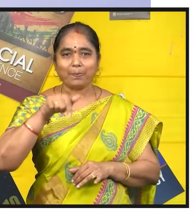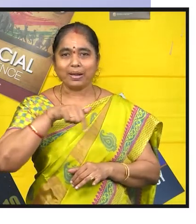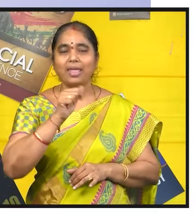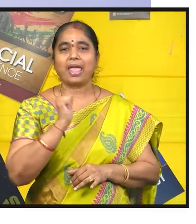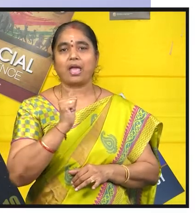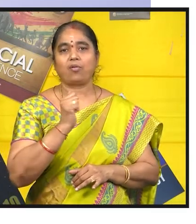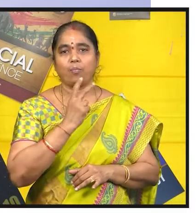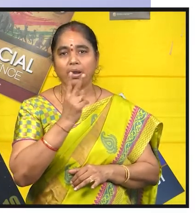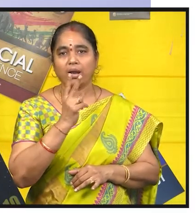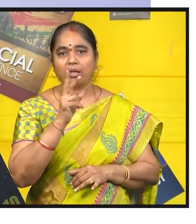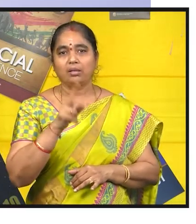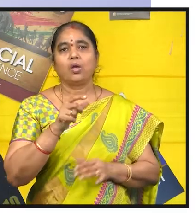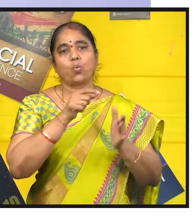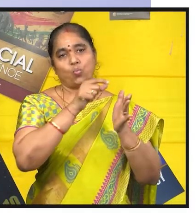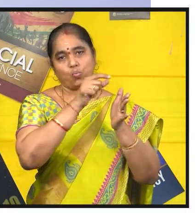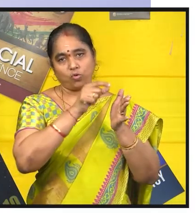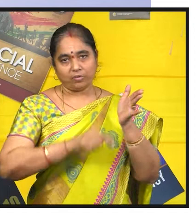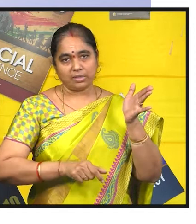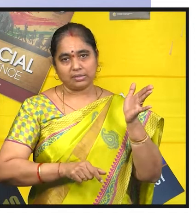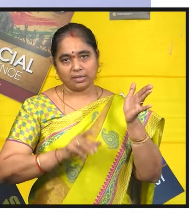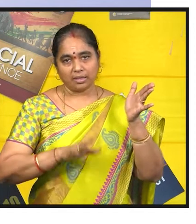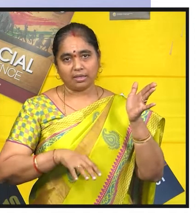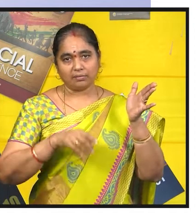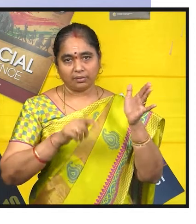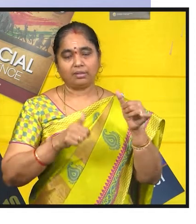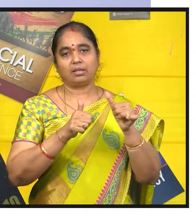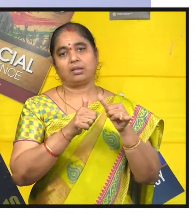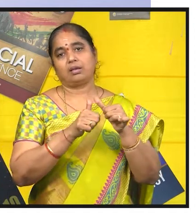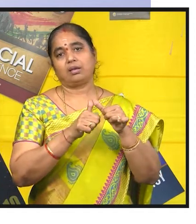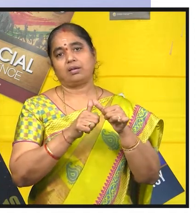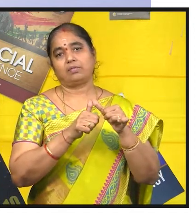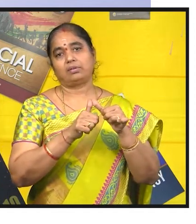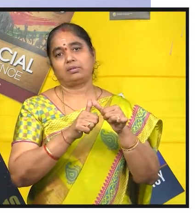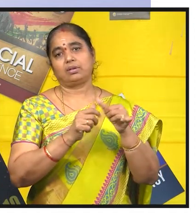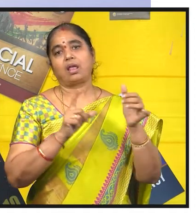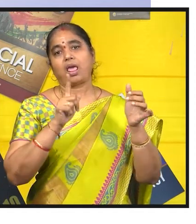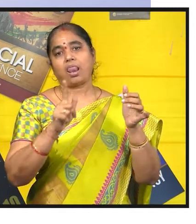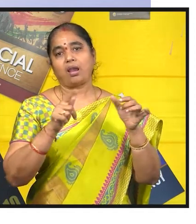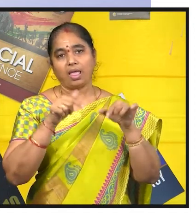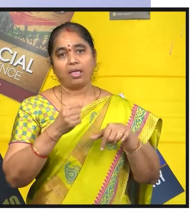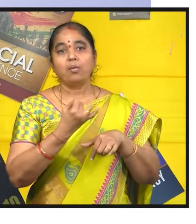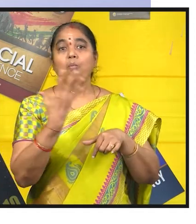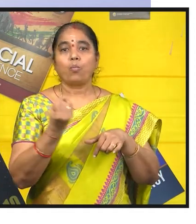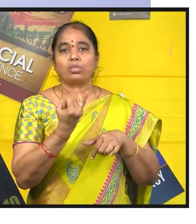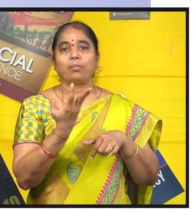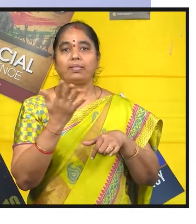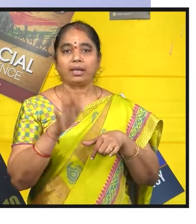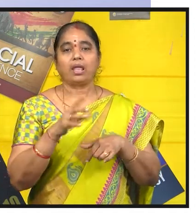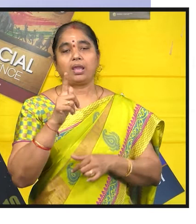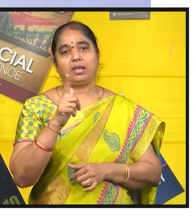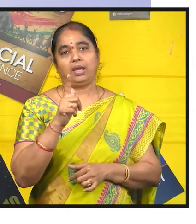நாம் பார்க்க போகிறோம். ஒரு வரிசையை எடுத்துக்கொண்டால் இந்த ஆவர்த்தன விதியில் நமக்கு எத்தனை வரிசைகள்